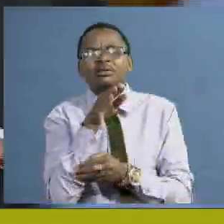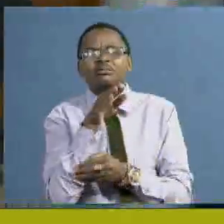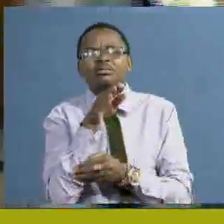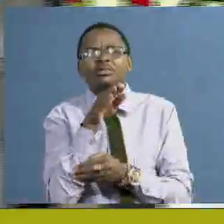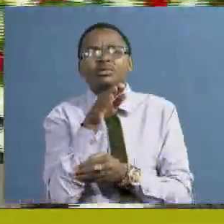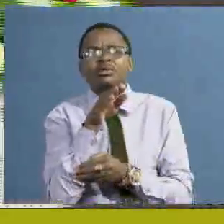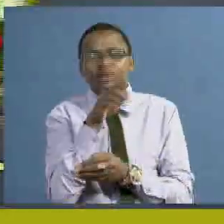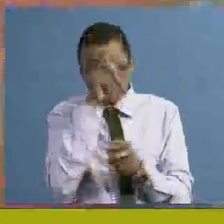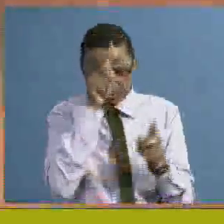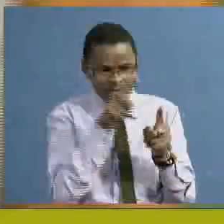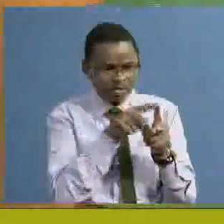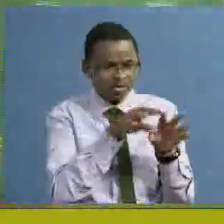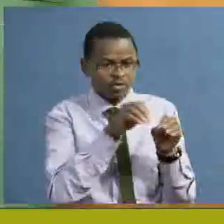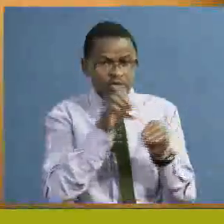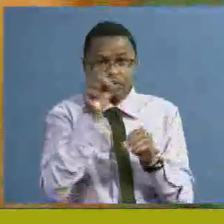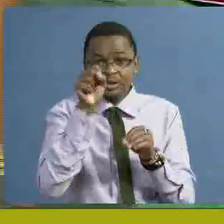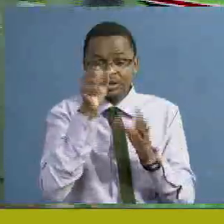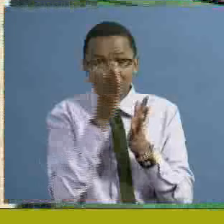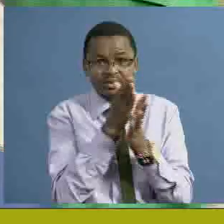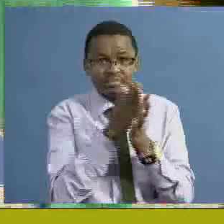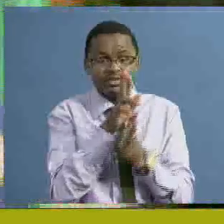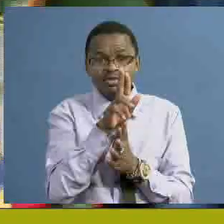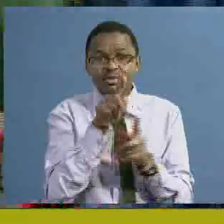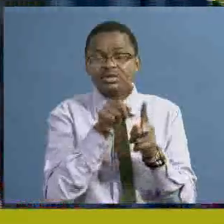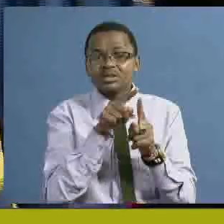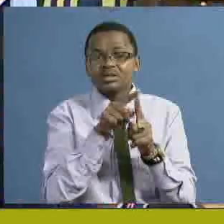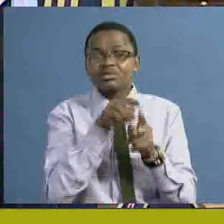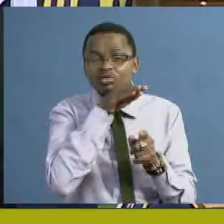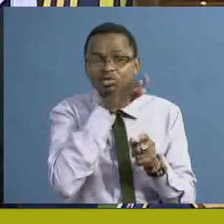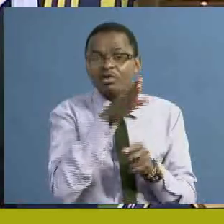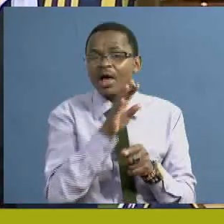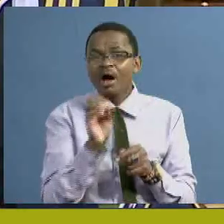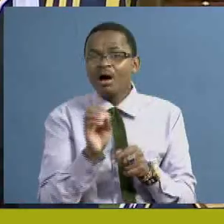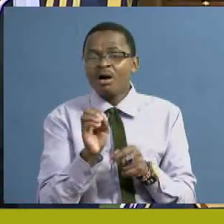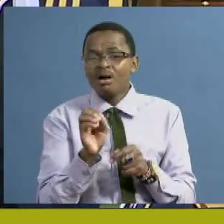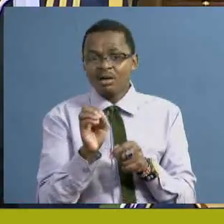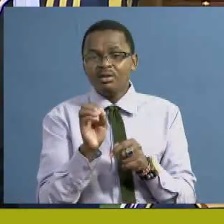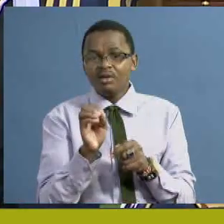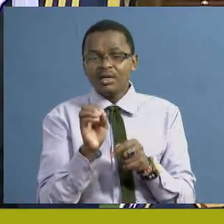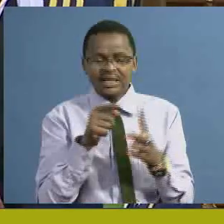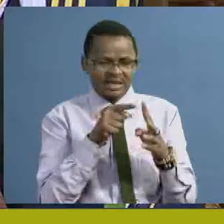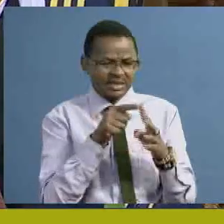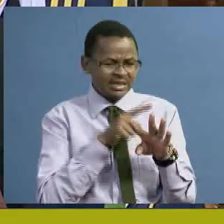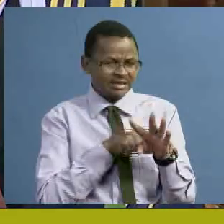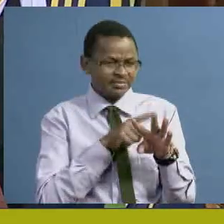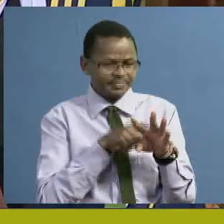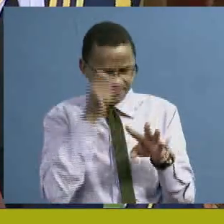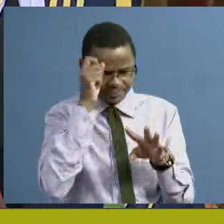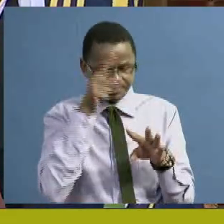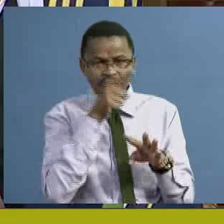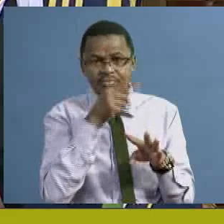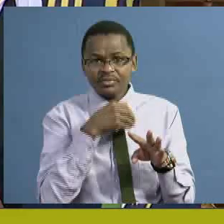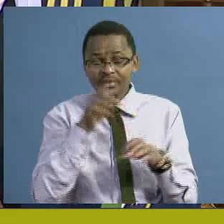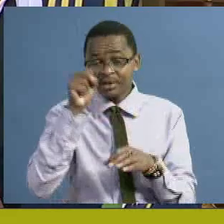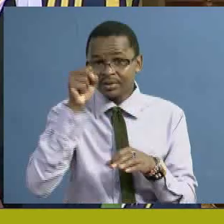maelewano ya urithi wa kisiasa kati ya Uhuru na Ruto yapo? Hadi wakati ambapo hayo yataeleweka,